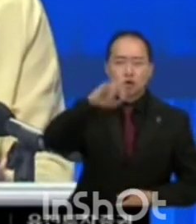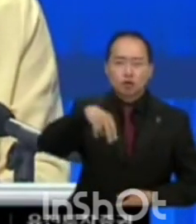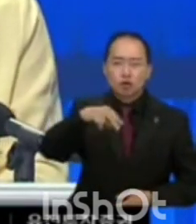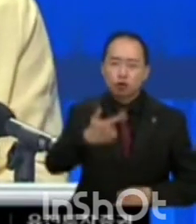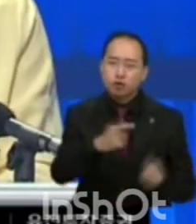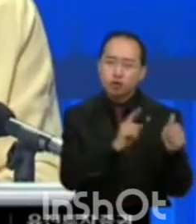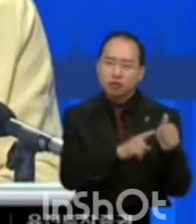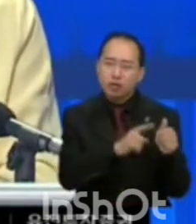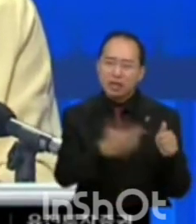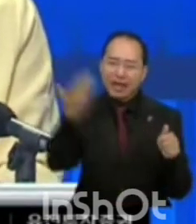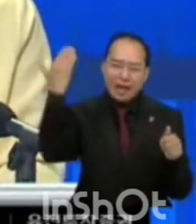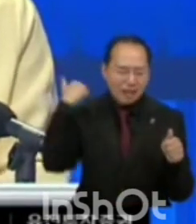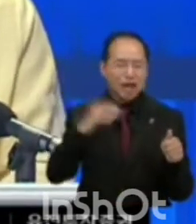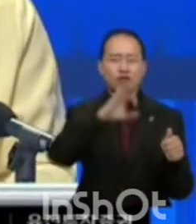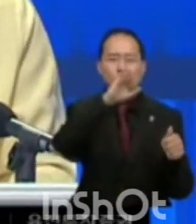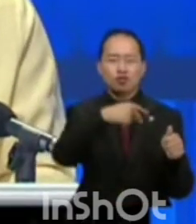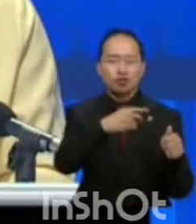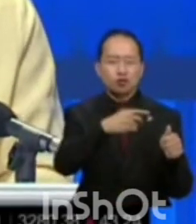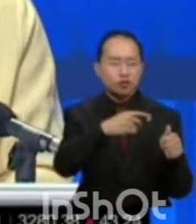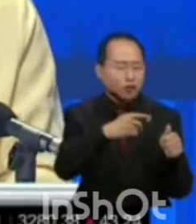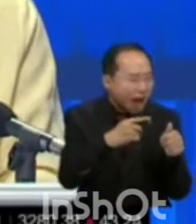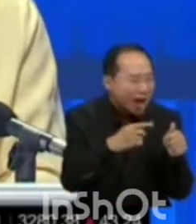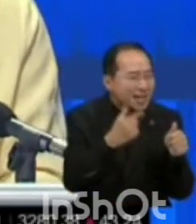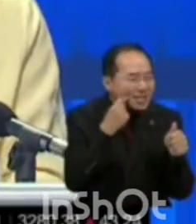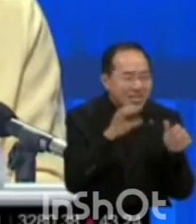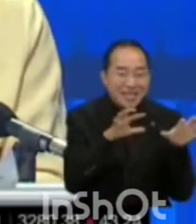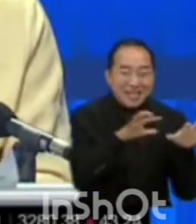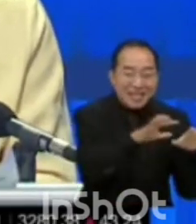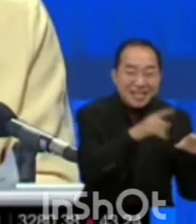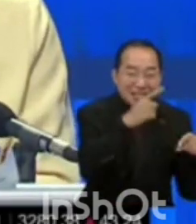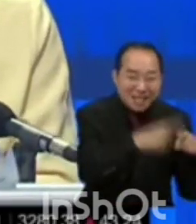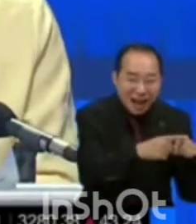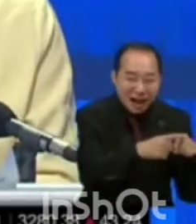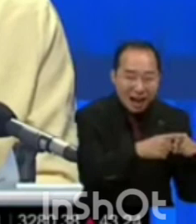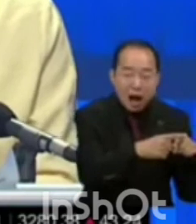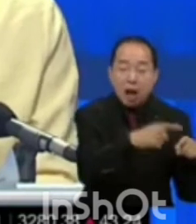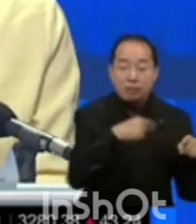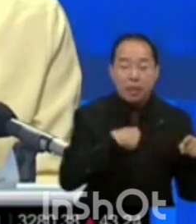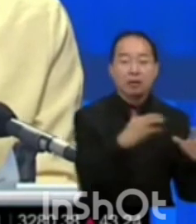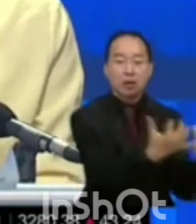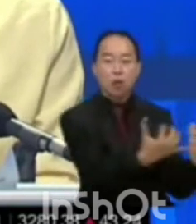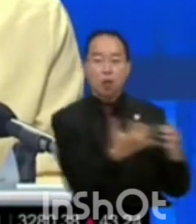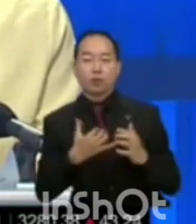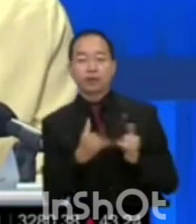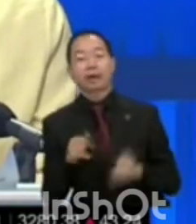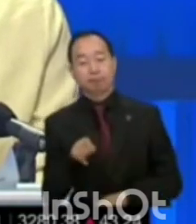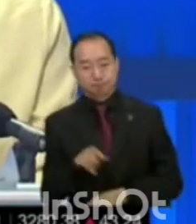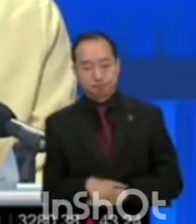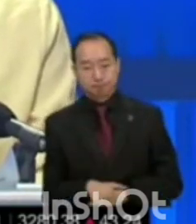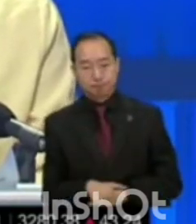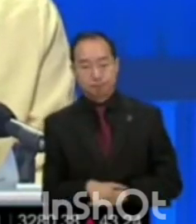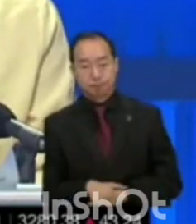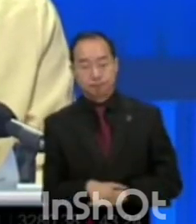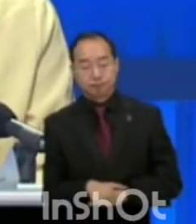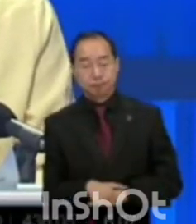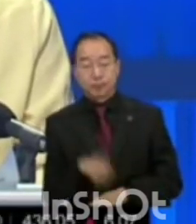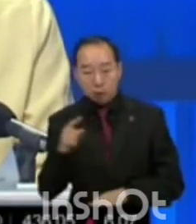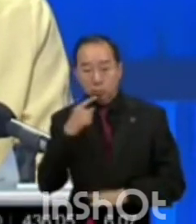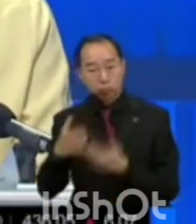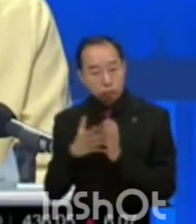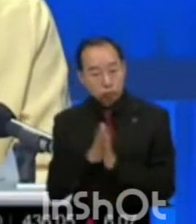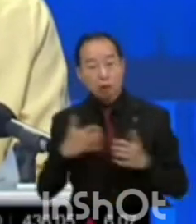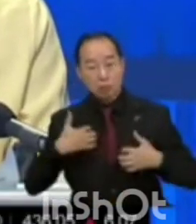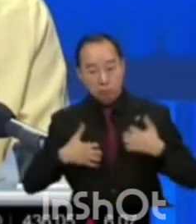계셨는지도 모르겠다는 생각이 드네요. 그분들이 저한테 옮겨왔다는 것은 당으로서 좋은 일이라고 생각합니다. 그리고